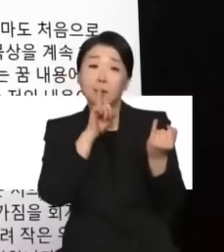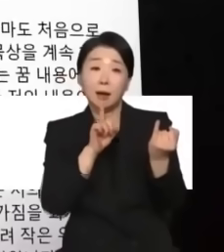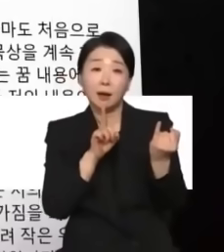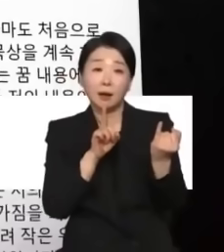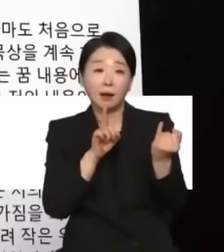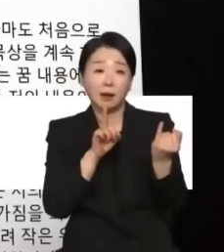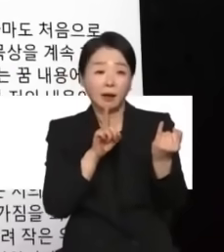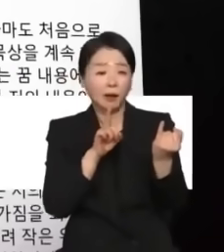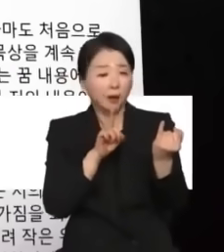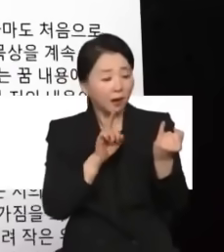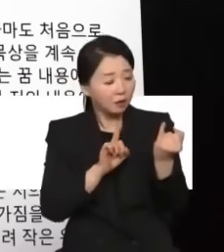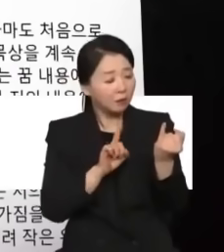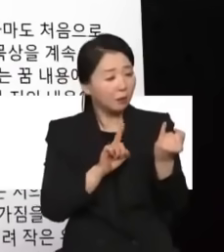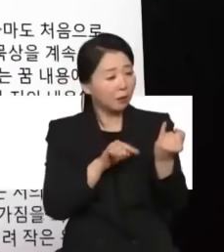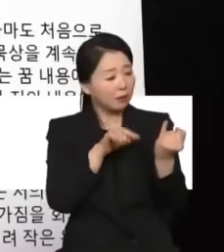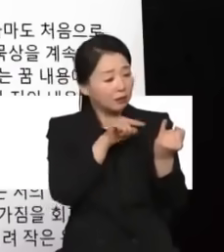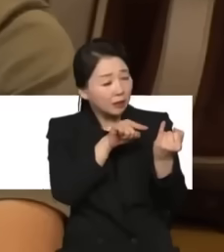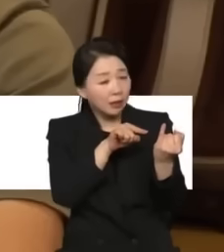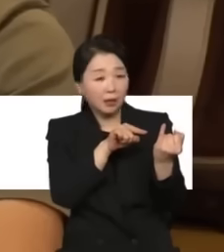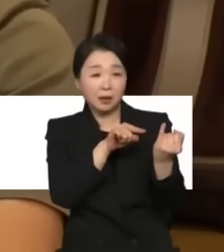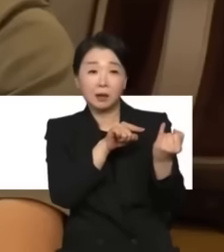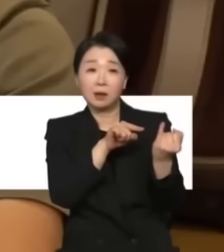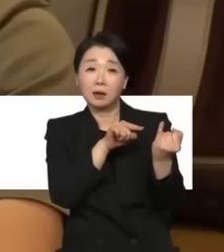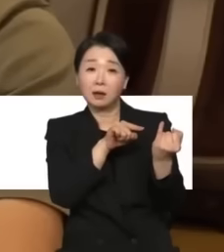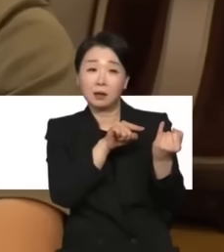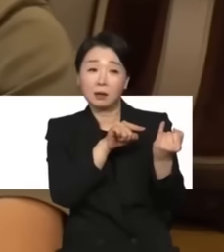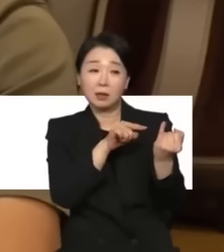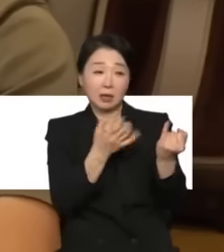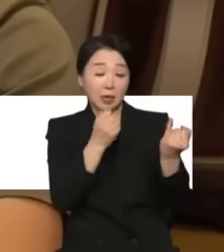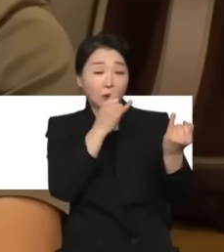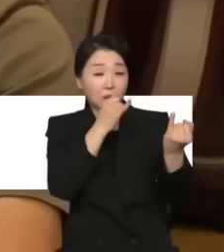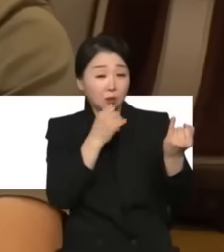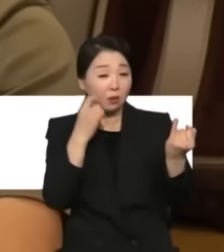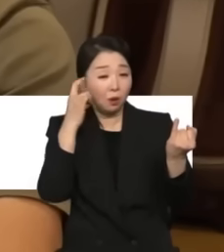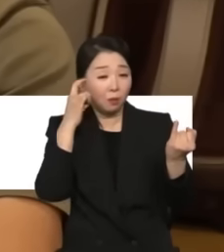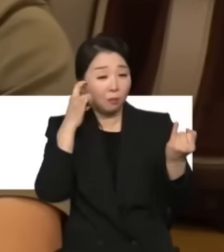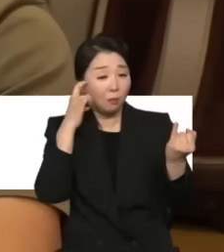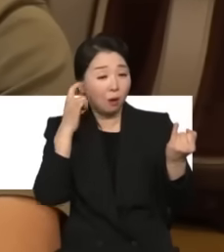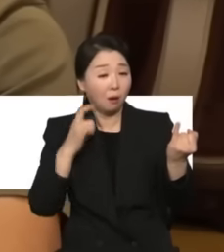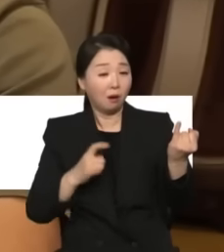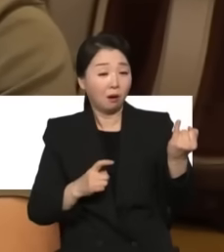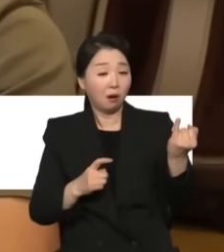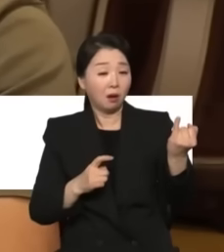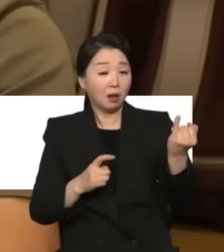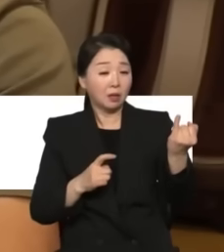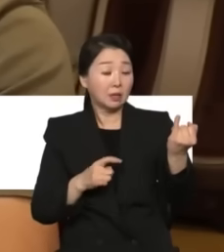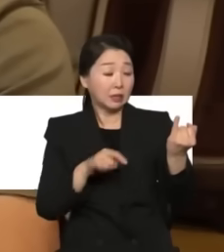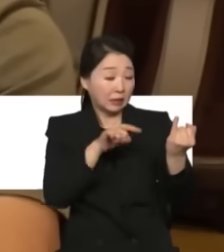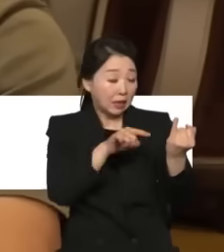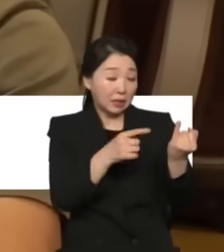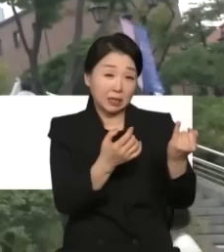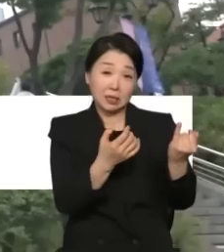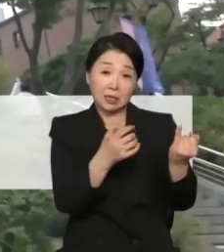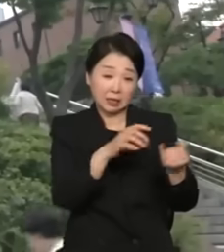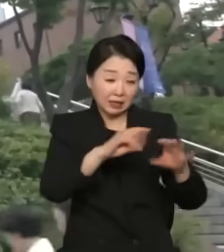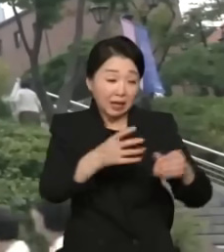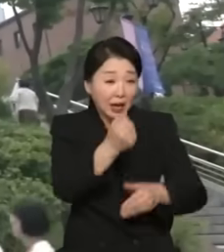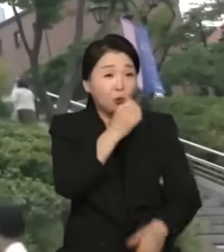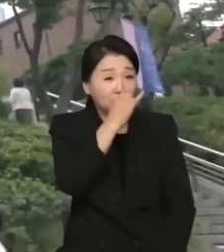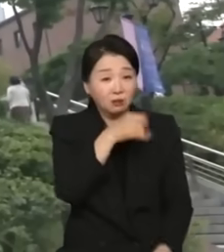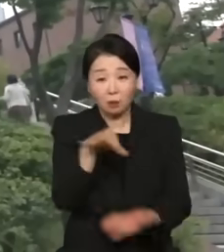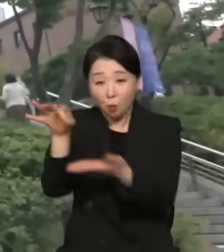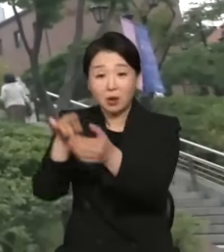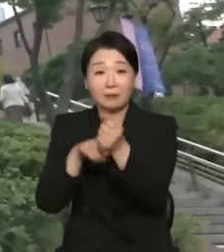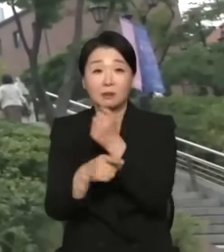아 그러면 그거는 당신이 갖고 있는 뭐 그 땅을 봉헌하라는 뜻이다. 이런 식으로 이제.